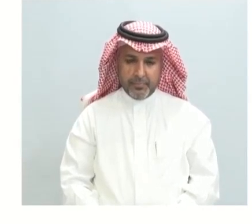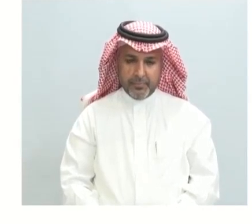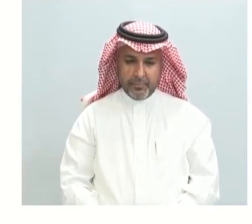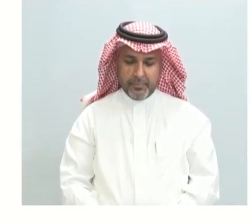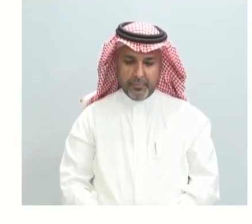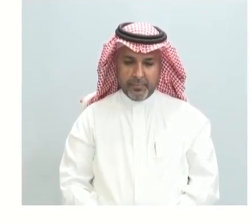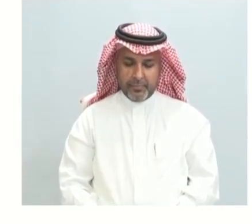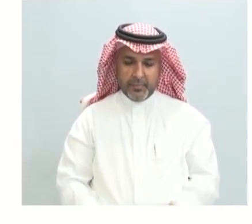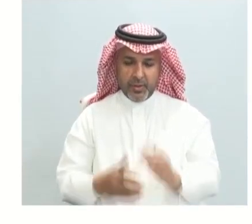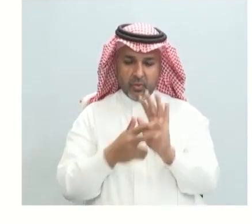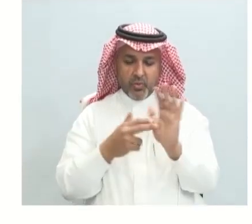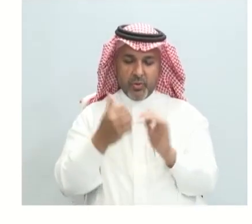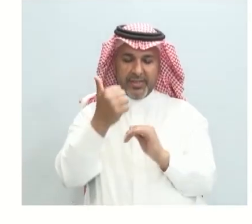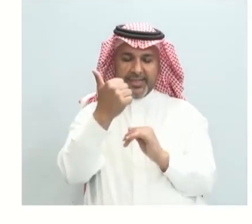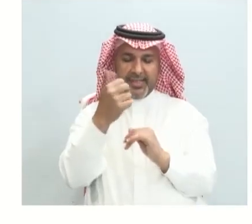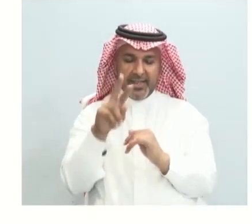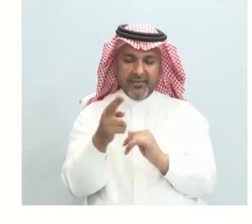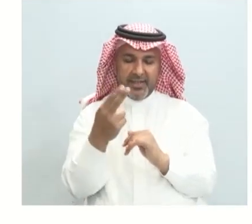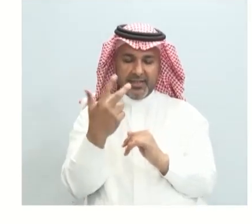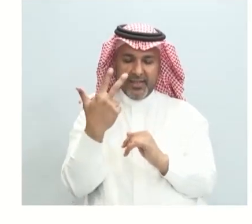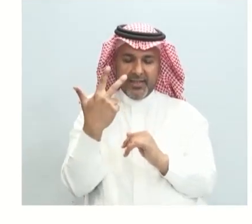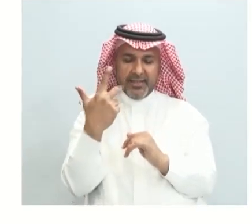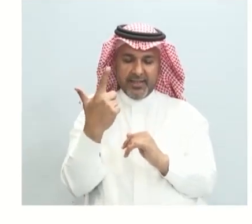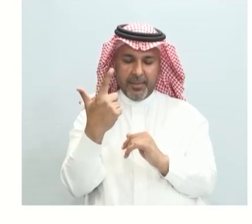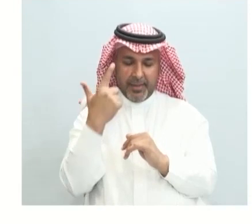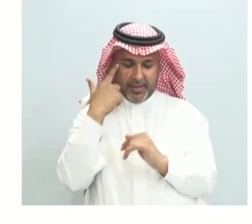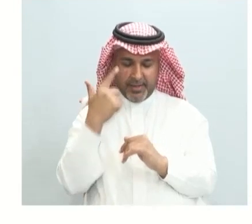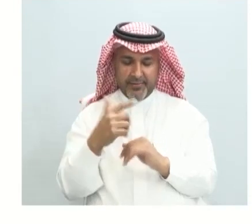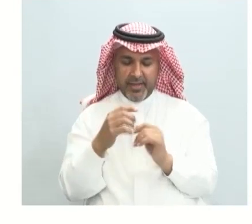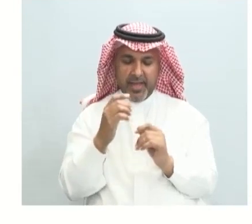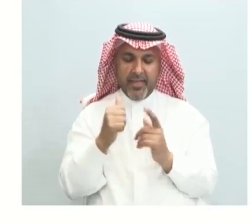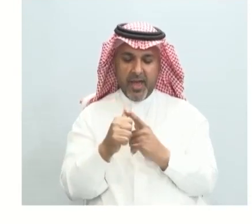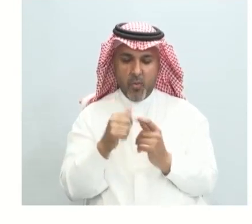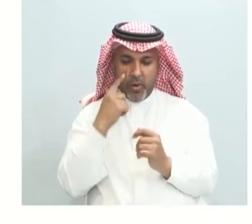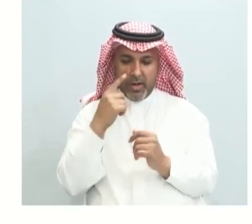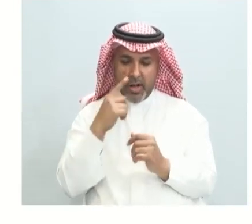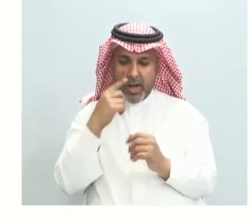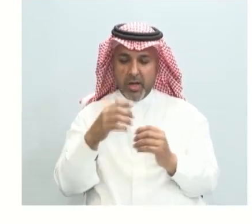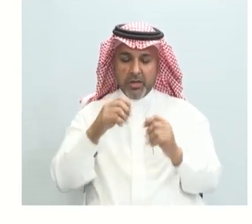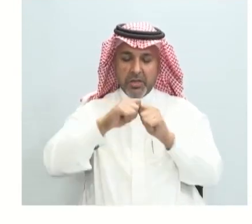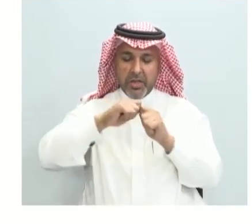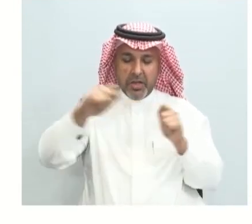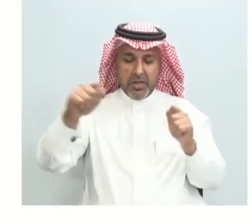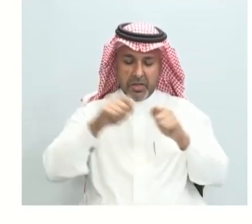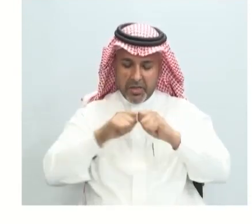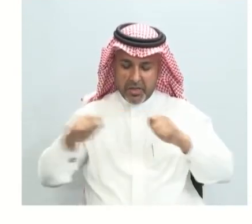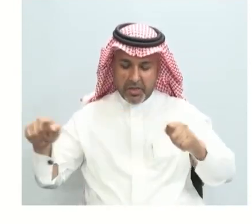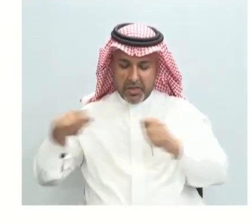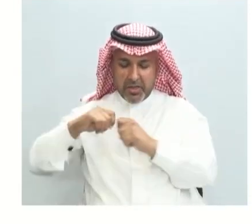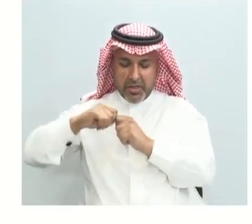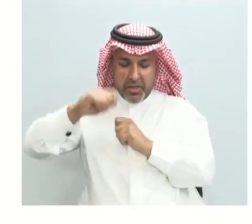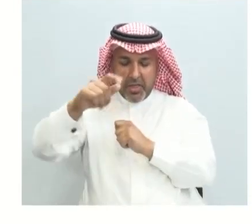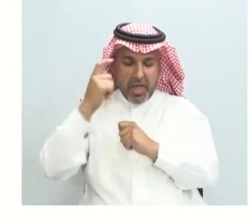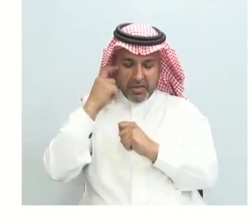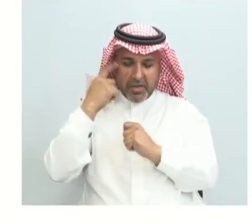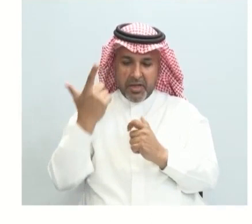له 6.7 6.7 بهذا الشكل الان خلاص تستطيع طبعا طالما ان هذا هو اطول